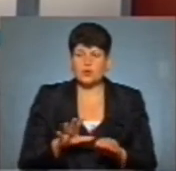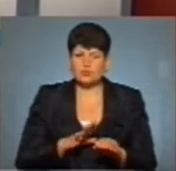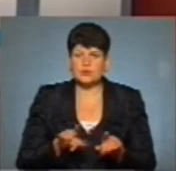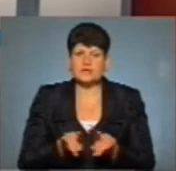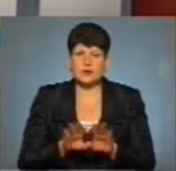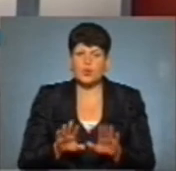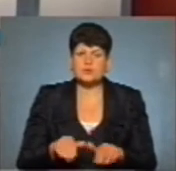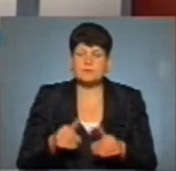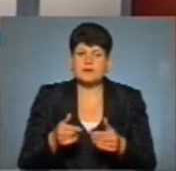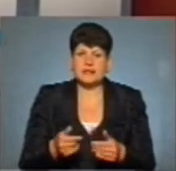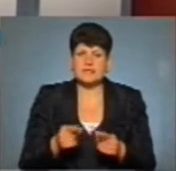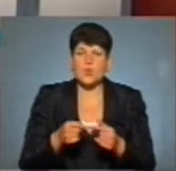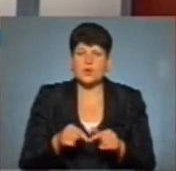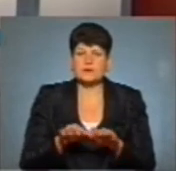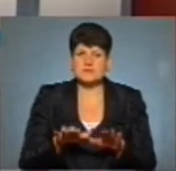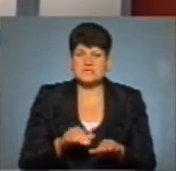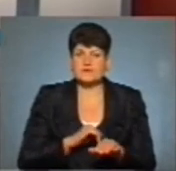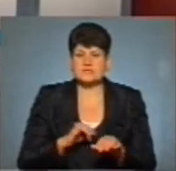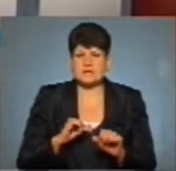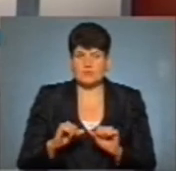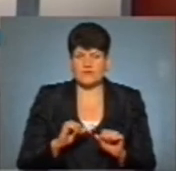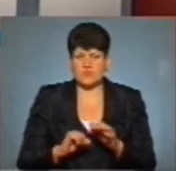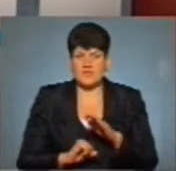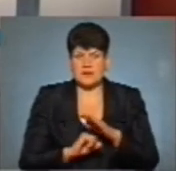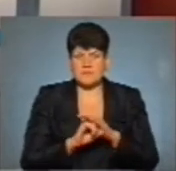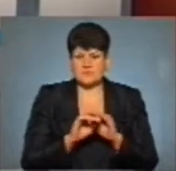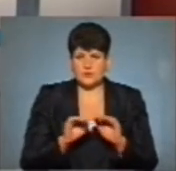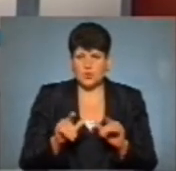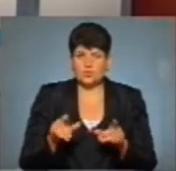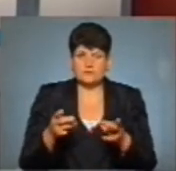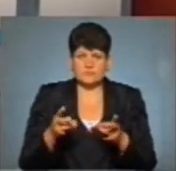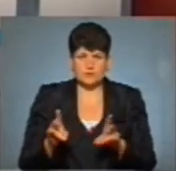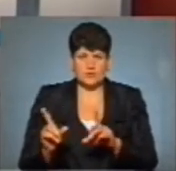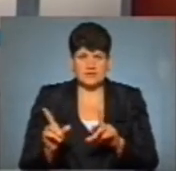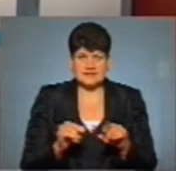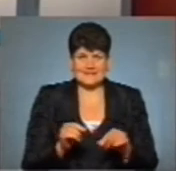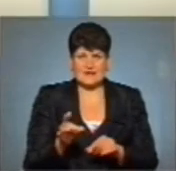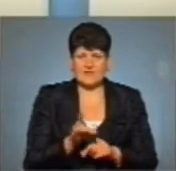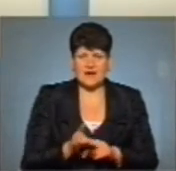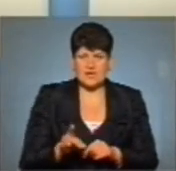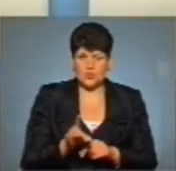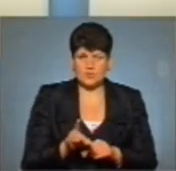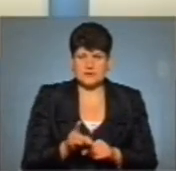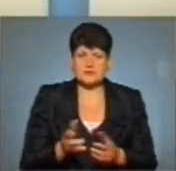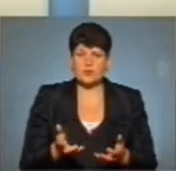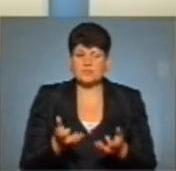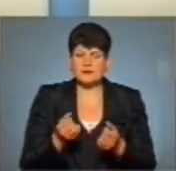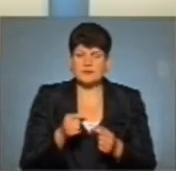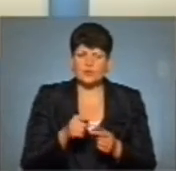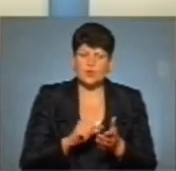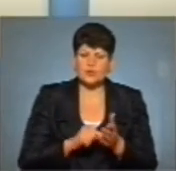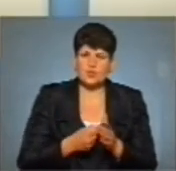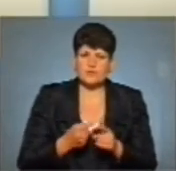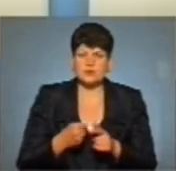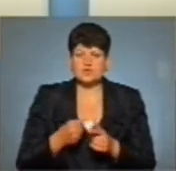передані органам місцевого самоврядування базового рівня. Щоб людям не приходилось їздити в район за отриманням тої чи іншої довідки, чи